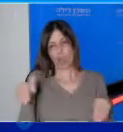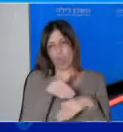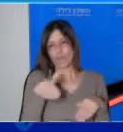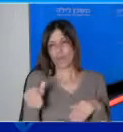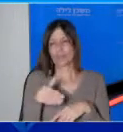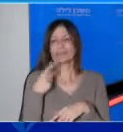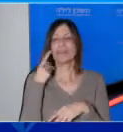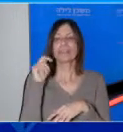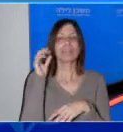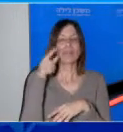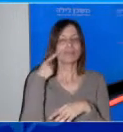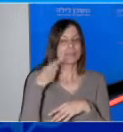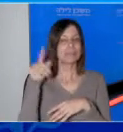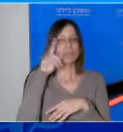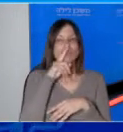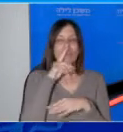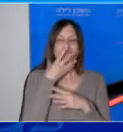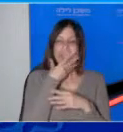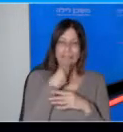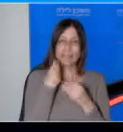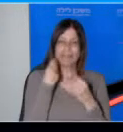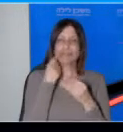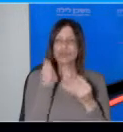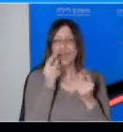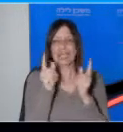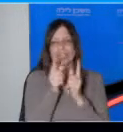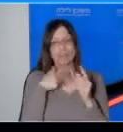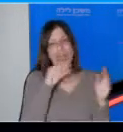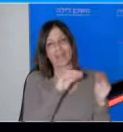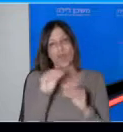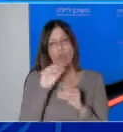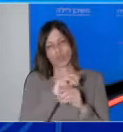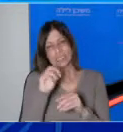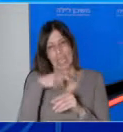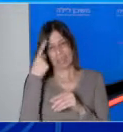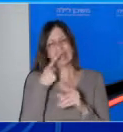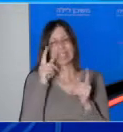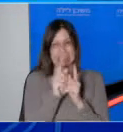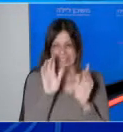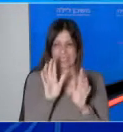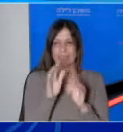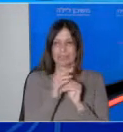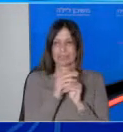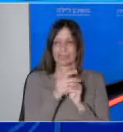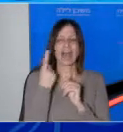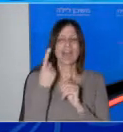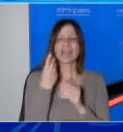מצביעה שם בשקט ויפה, אבל לא, אני באמת, משהו קצר, כי אנחנו רוצים לעבור לנושא הבא. קצר, יאללה. תראה,